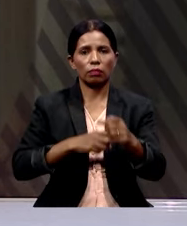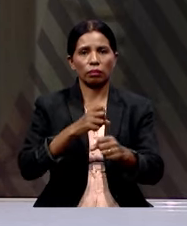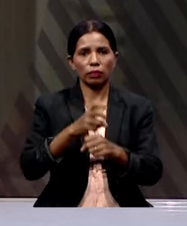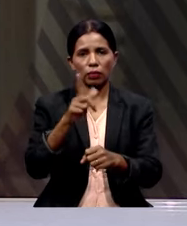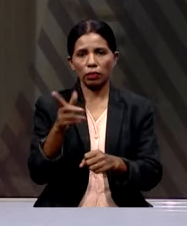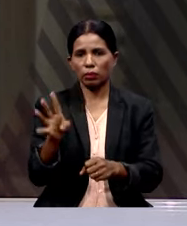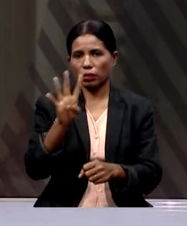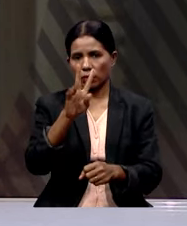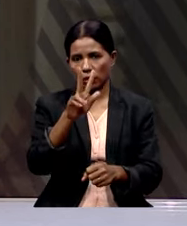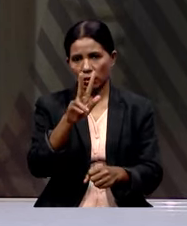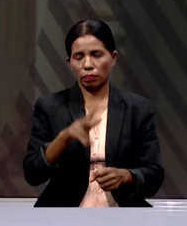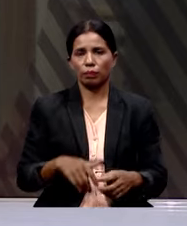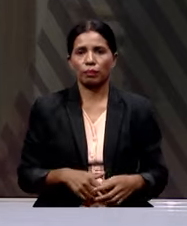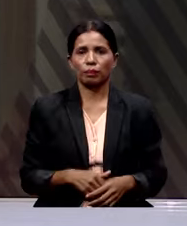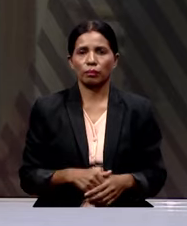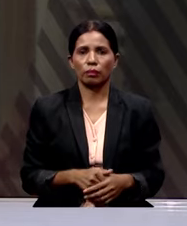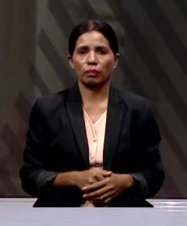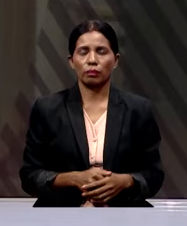tolu.